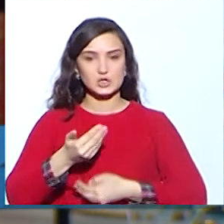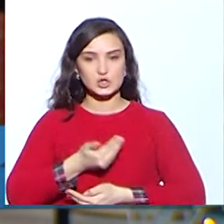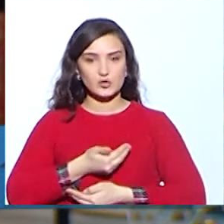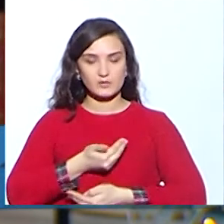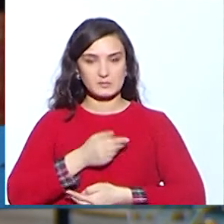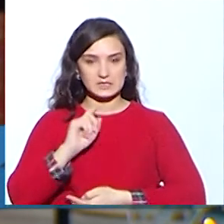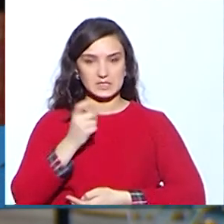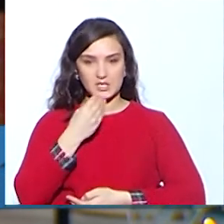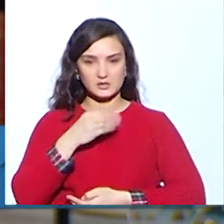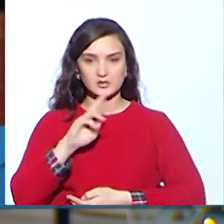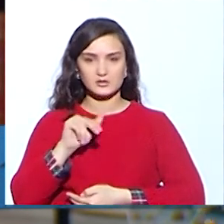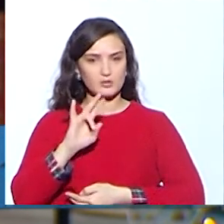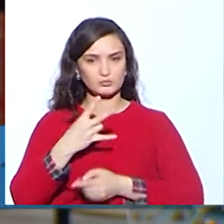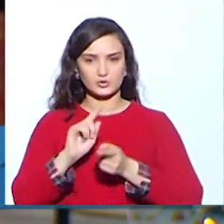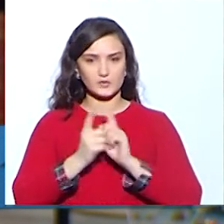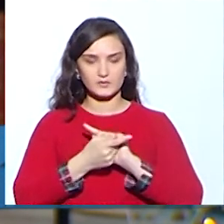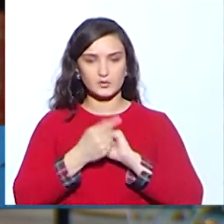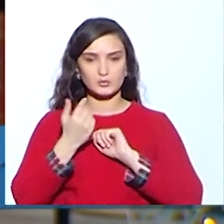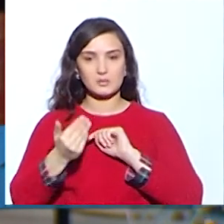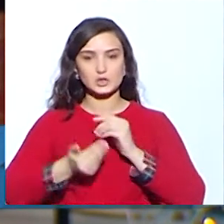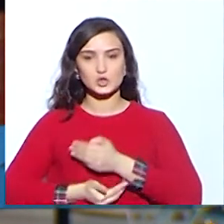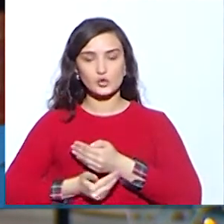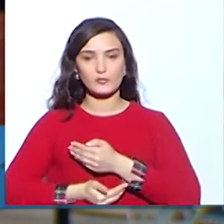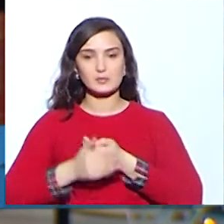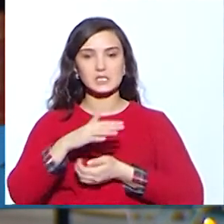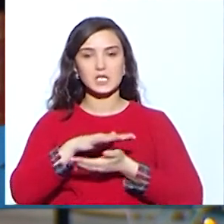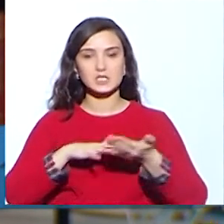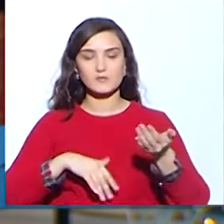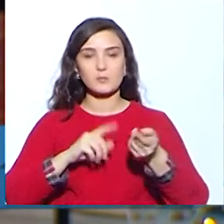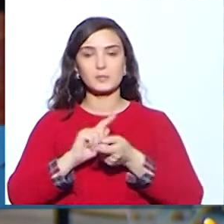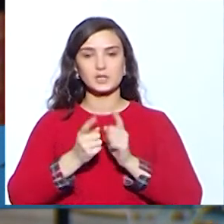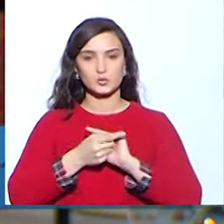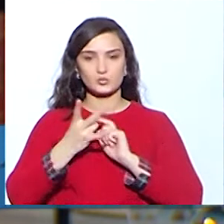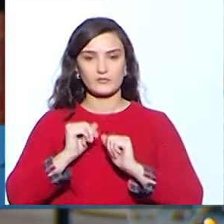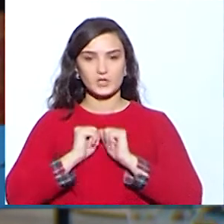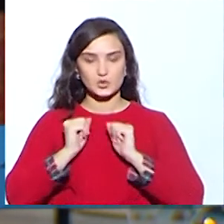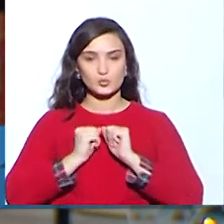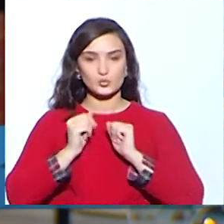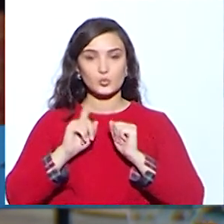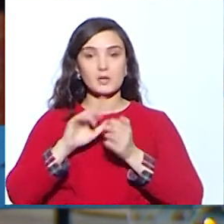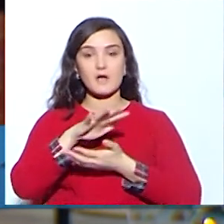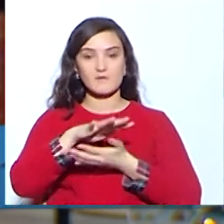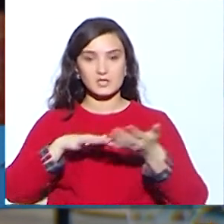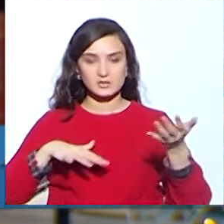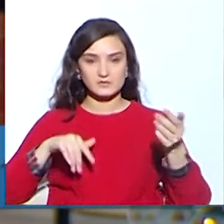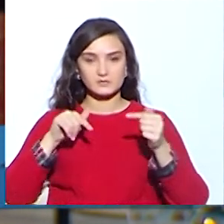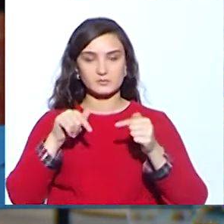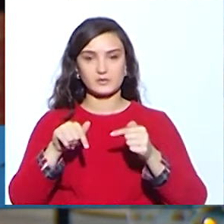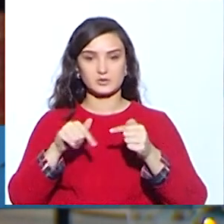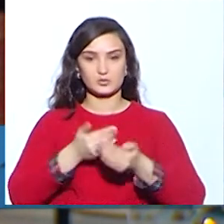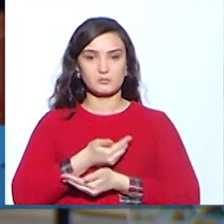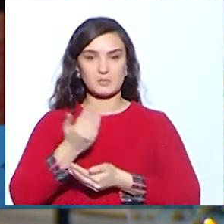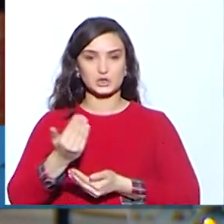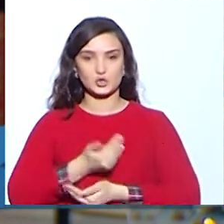ცხოვრების ხარისხი და არ უნდა შევცვალოთ მათი ცხოვრების ხანგრძლივობა. უბრალოდ უნდა ვეცადოთ, რომ გავახანგრძლივოთ ცხოვრების